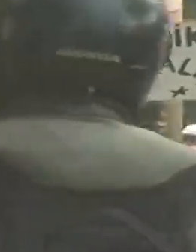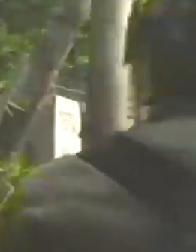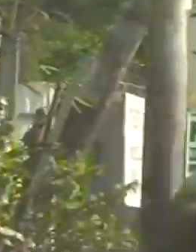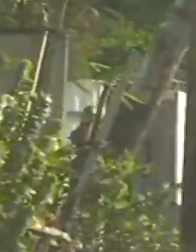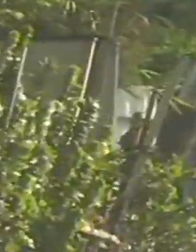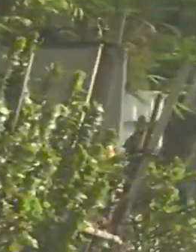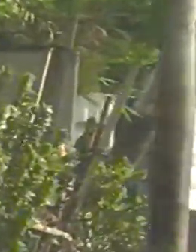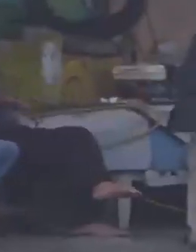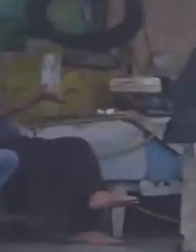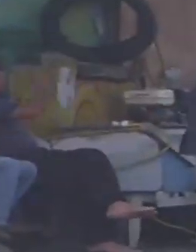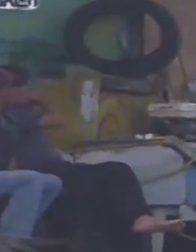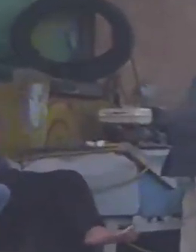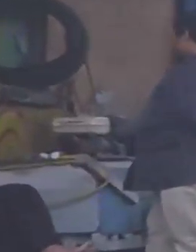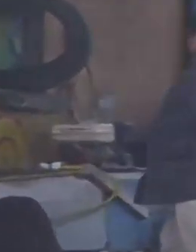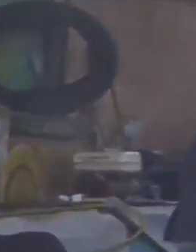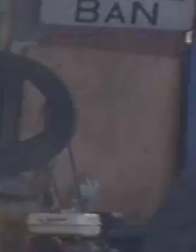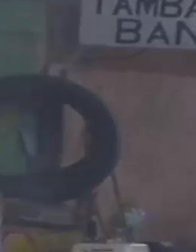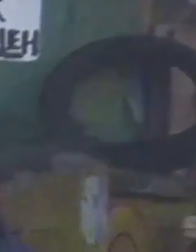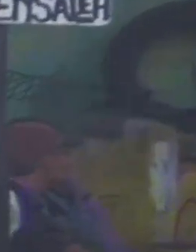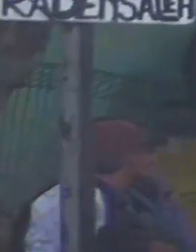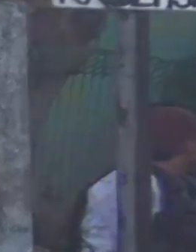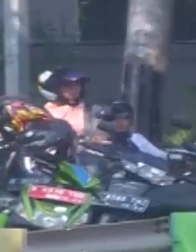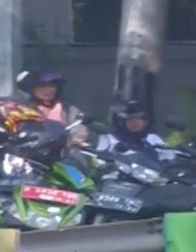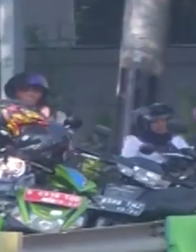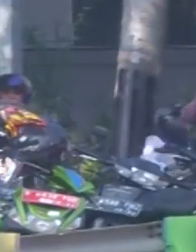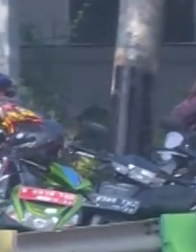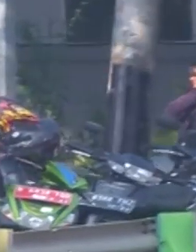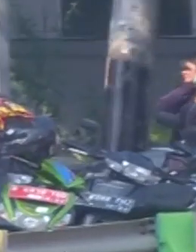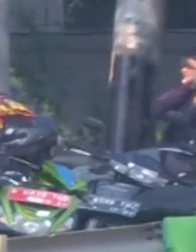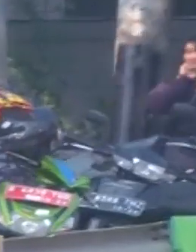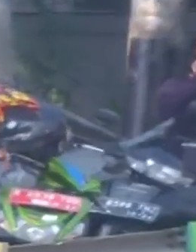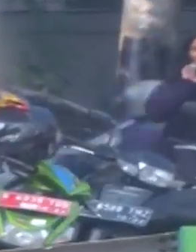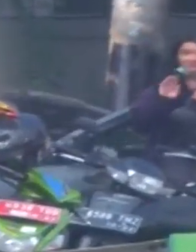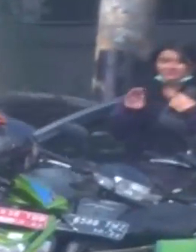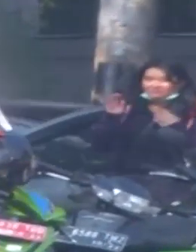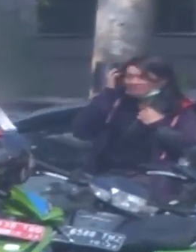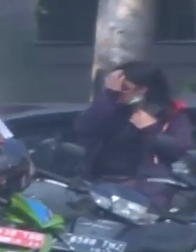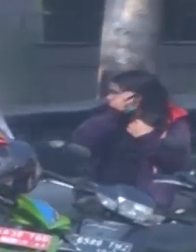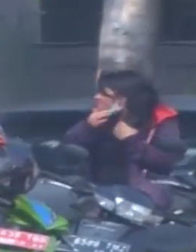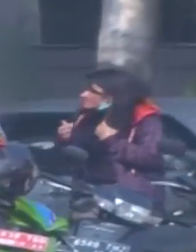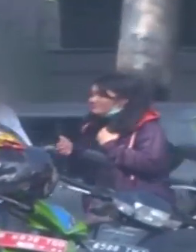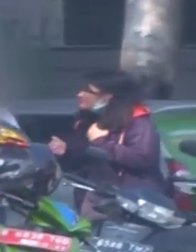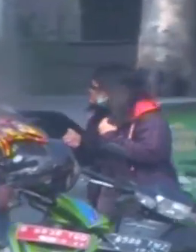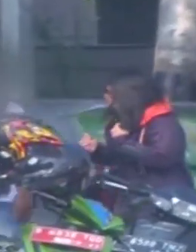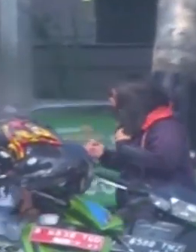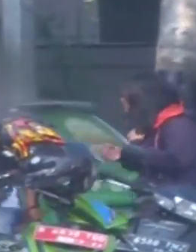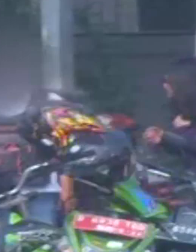Mudahnya mendapatkan informasi tempat untuk melakukan aborsi ternyata dibantu oleh hadirnya calo yang membantu para pelaku aborsi.